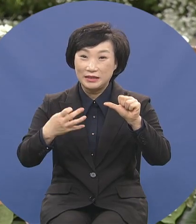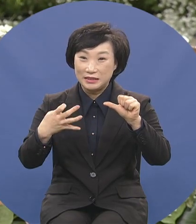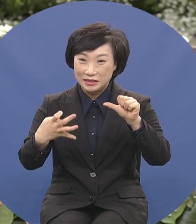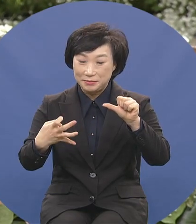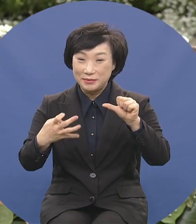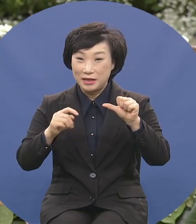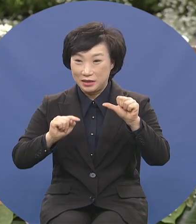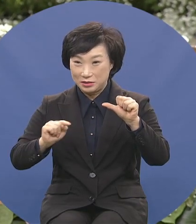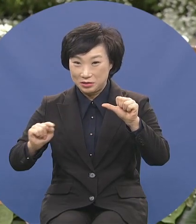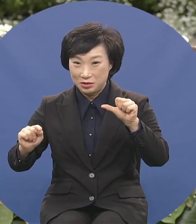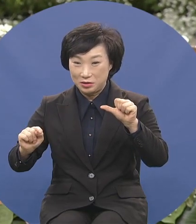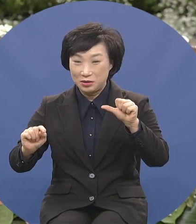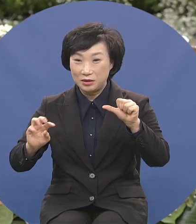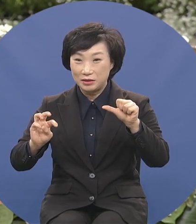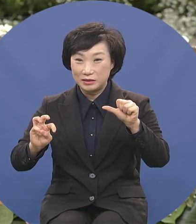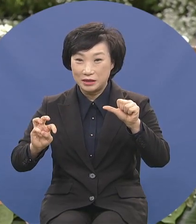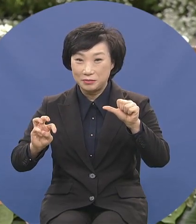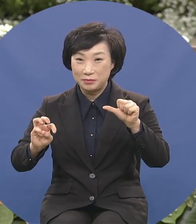14절에서